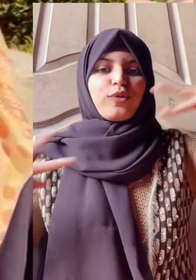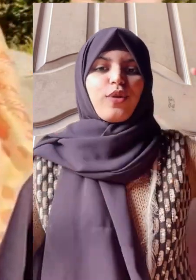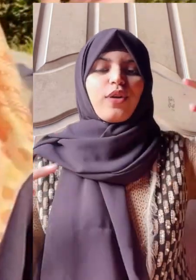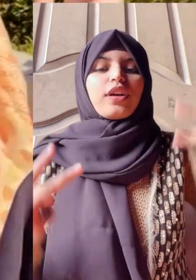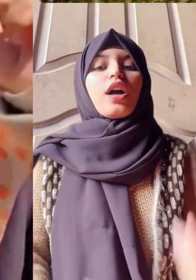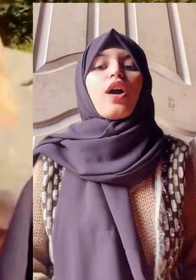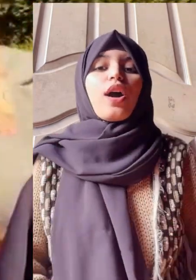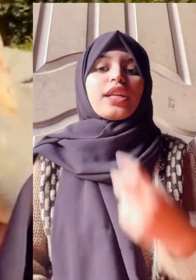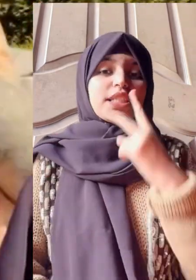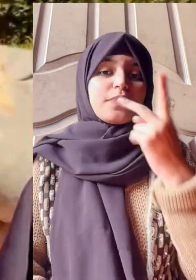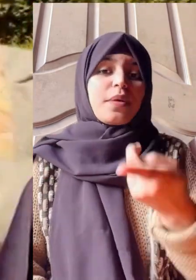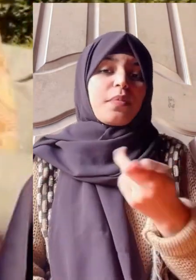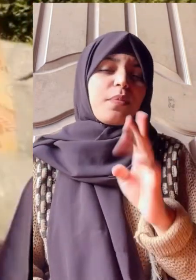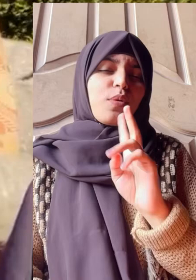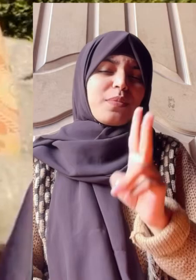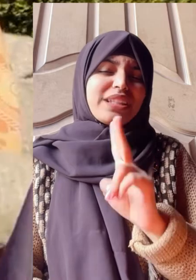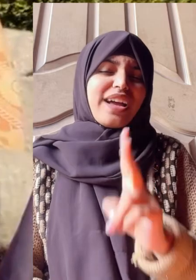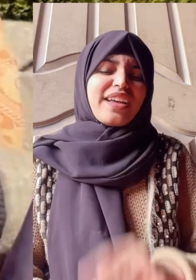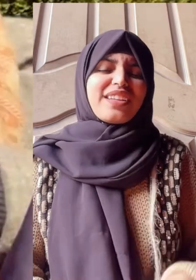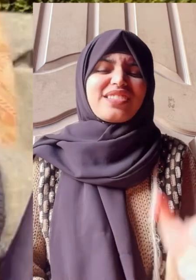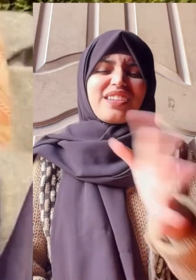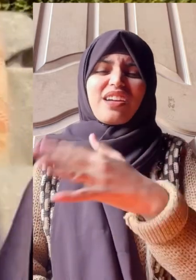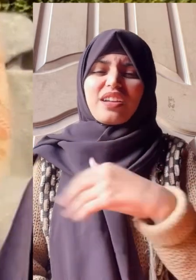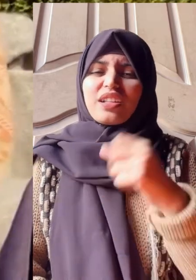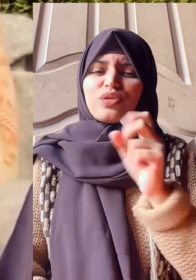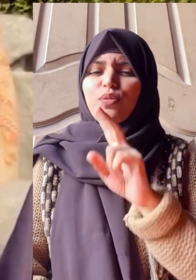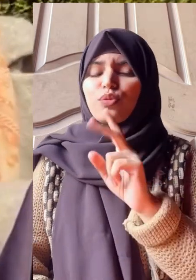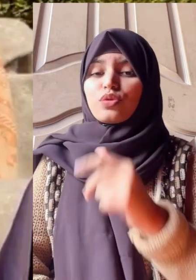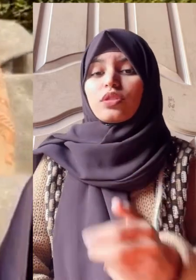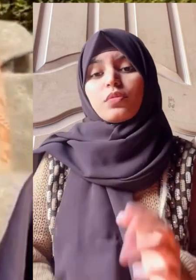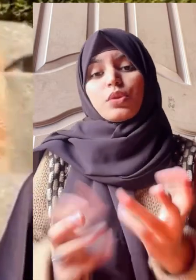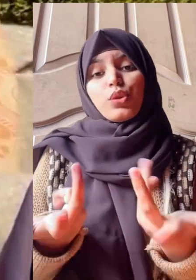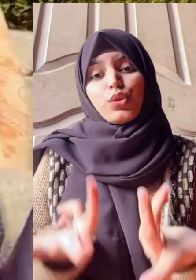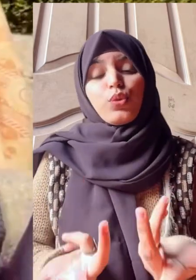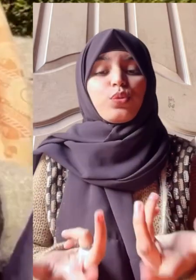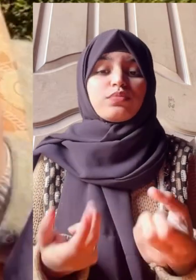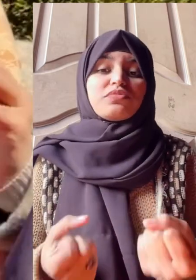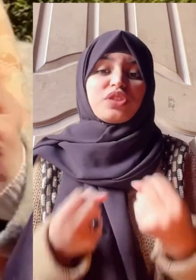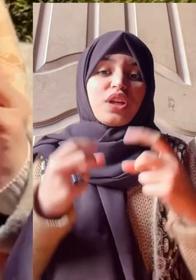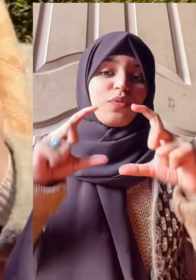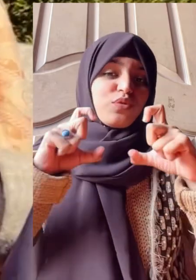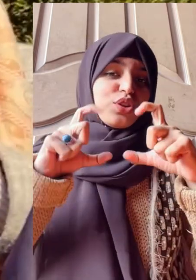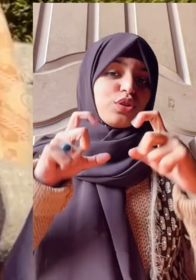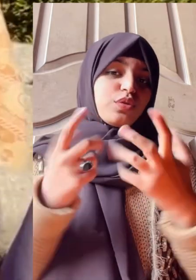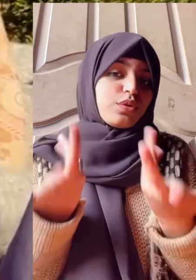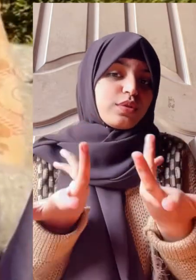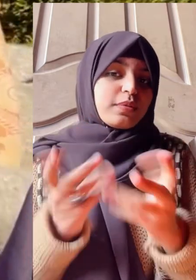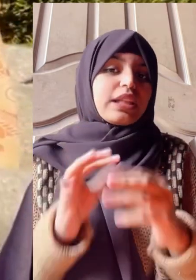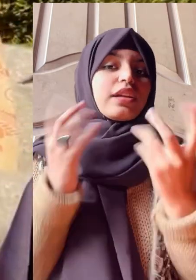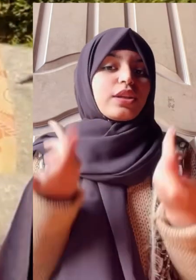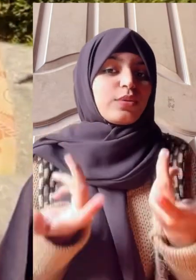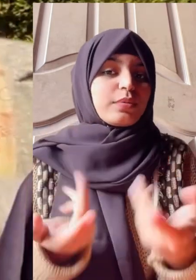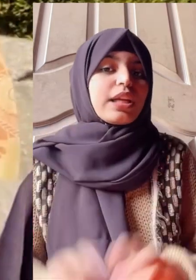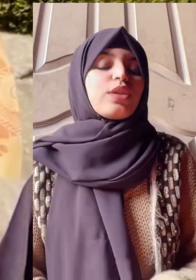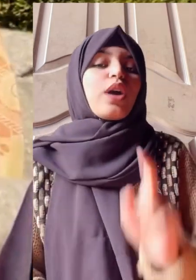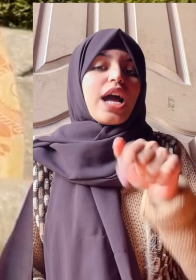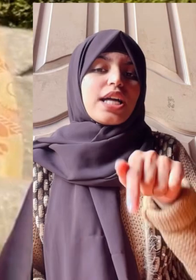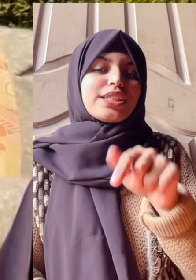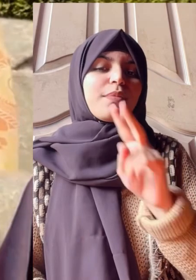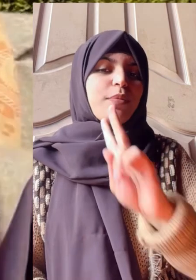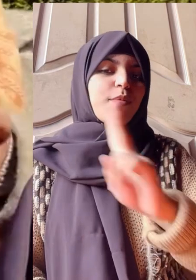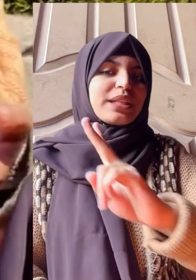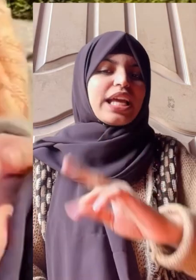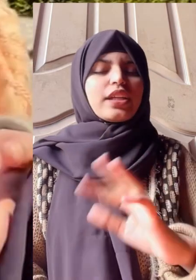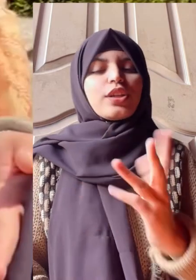आए हैं। आज हम इस व्लॉग में आपको रीजंस बताएंगे। काफ़ी सारे कमेंट्स आ रहे थे, हमारे जो थोड़े मिनी से सब्सक्राइबर्स हैं ना, वो पूछ रहे थे कि